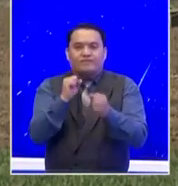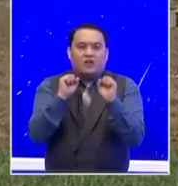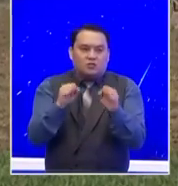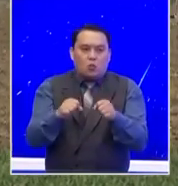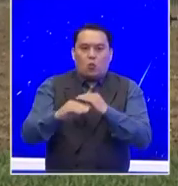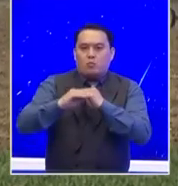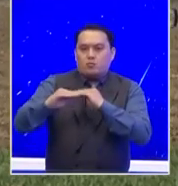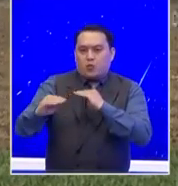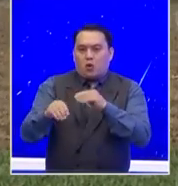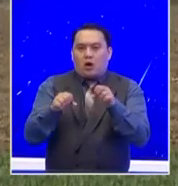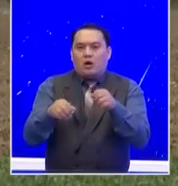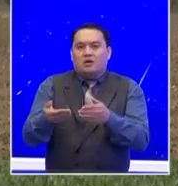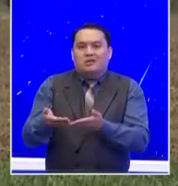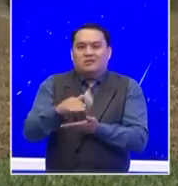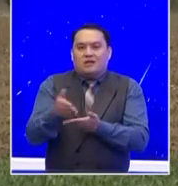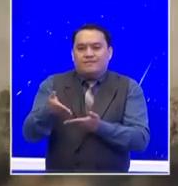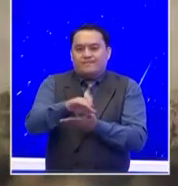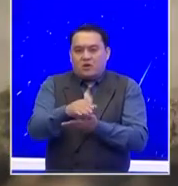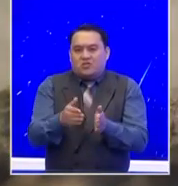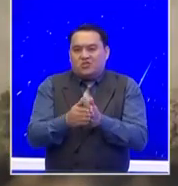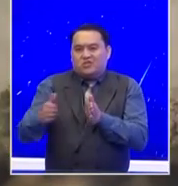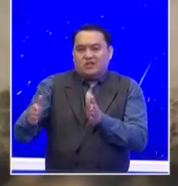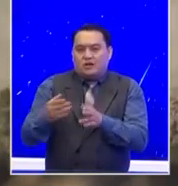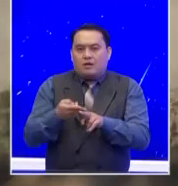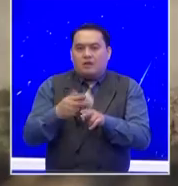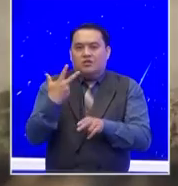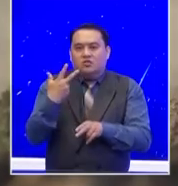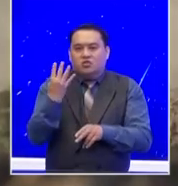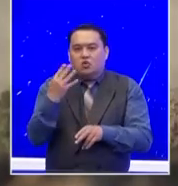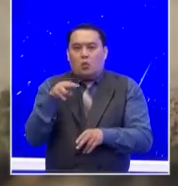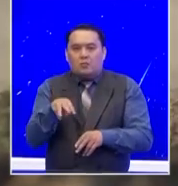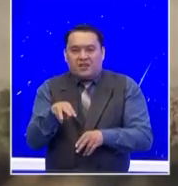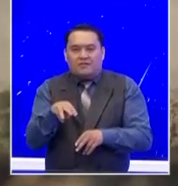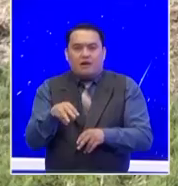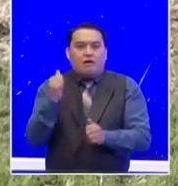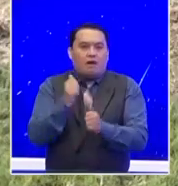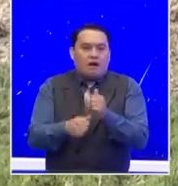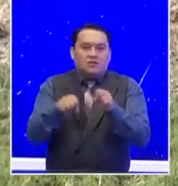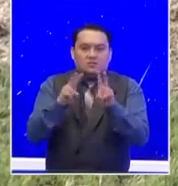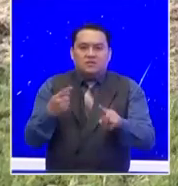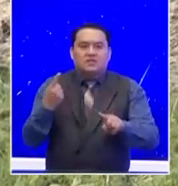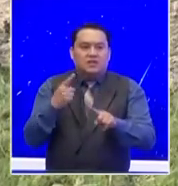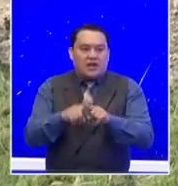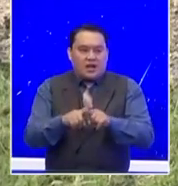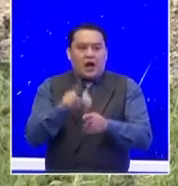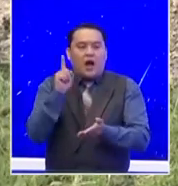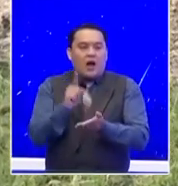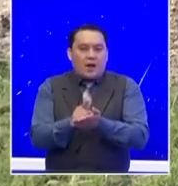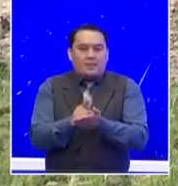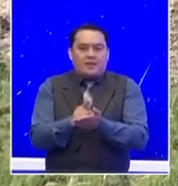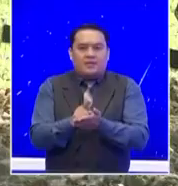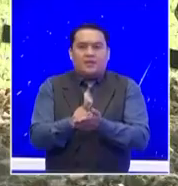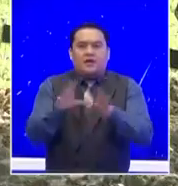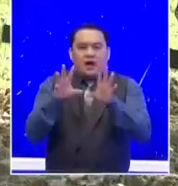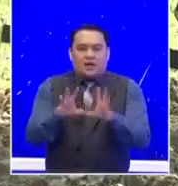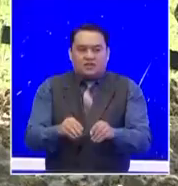вокруг полей производится опашка. Ширина противопожарного разрыва не менее 4 метров, а каждая единица сельхозтехники должна иметь